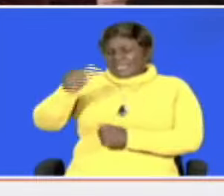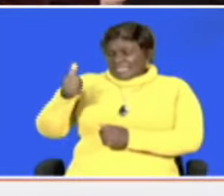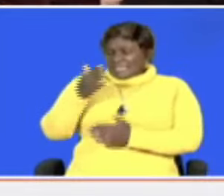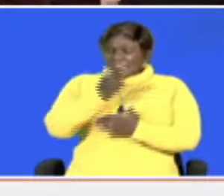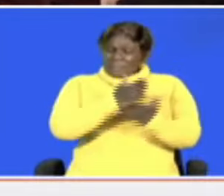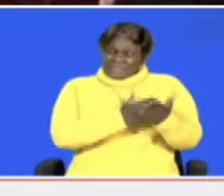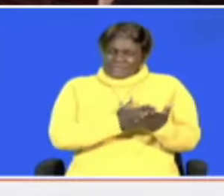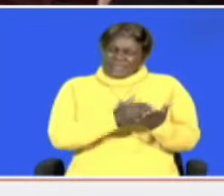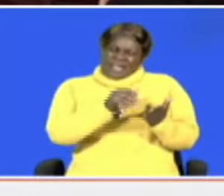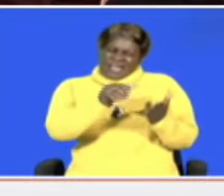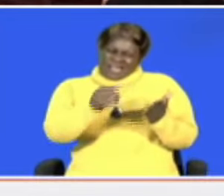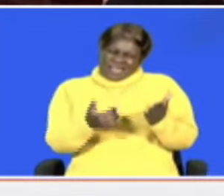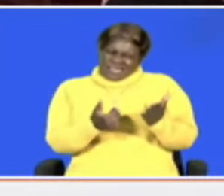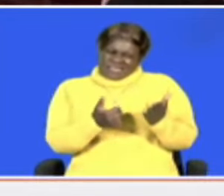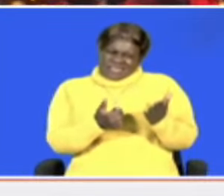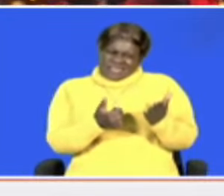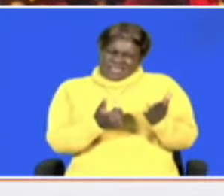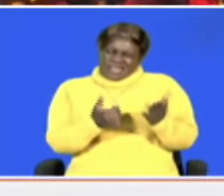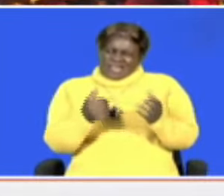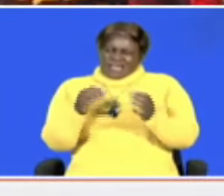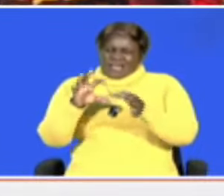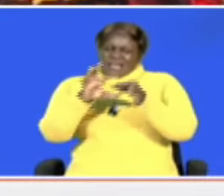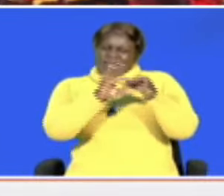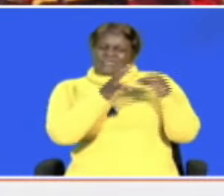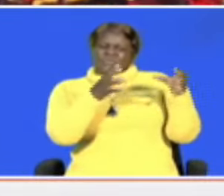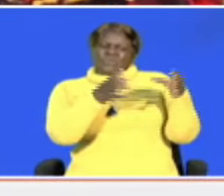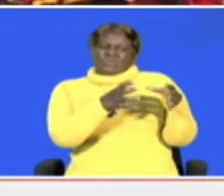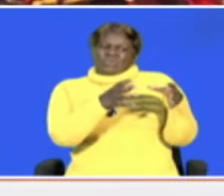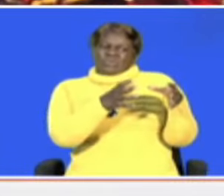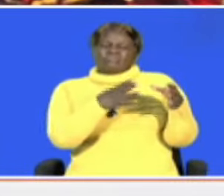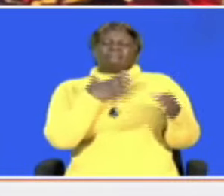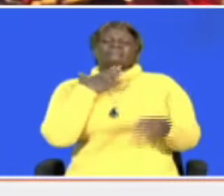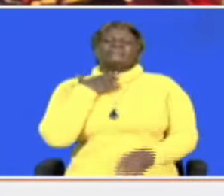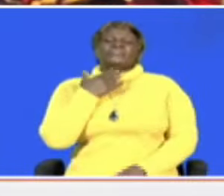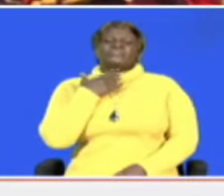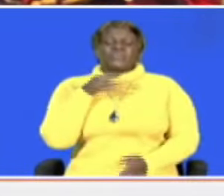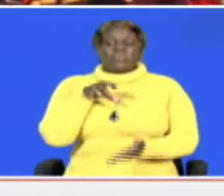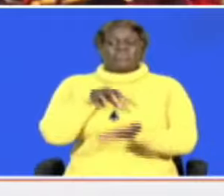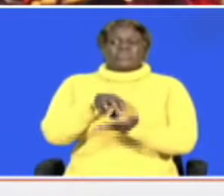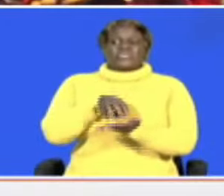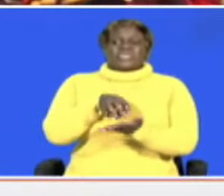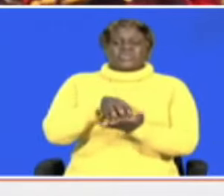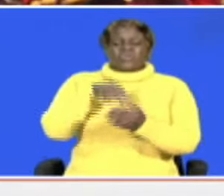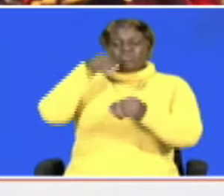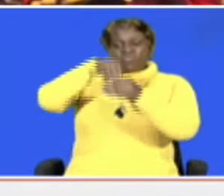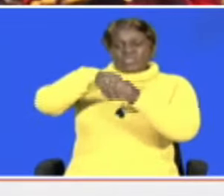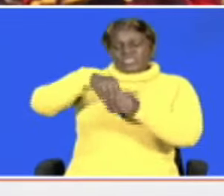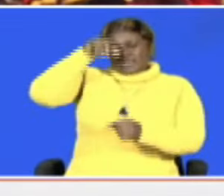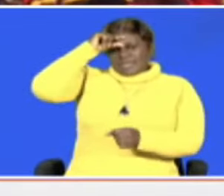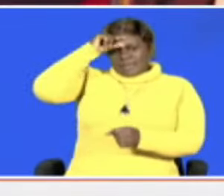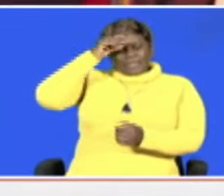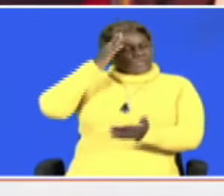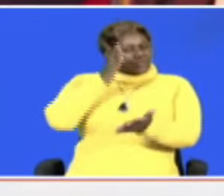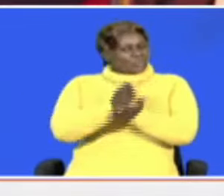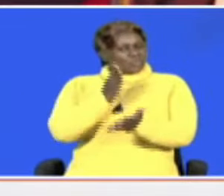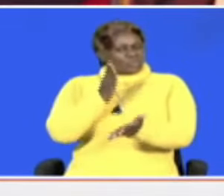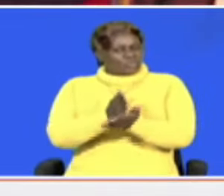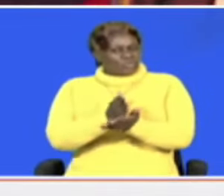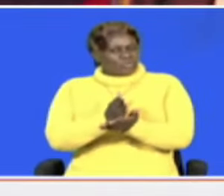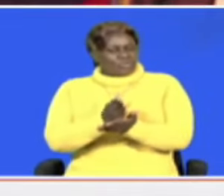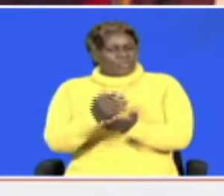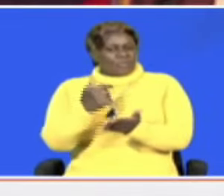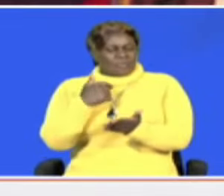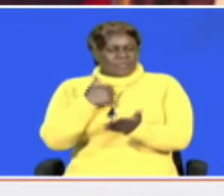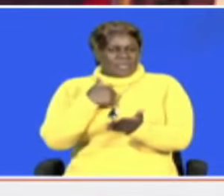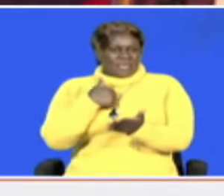mwingine, wengine kwenye vyama tanzu za Azimio wakimezea mate nyadhifa serikalini. In as much as maybe I welcome